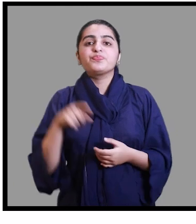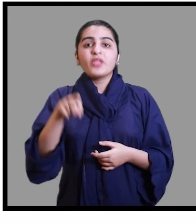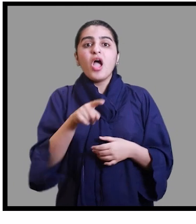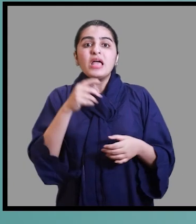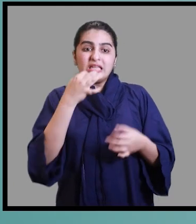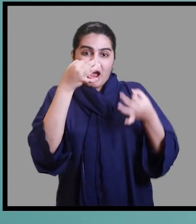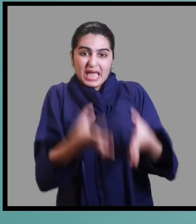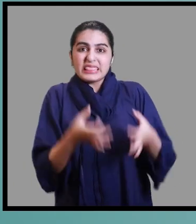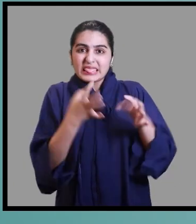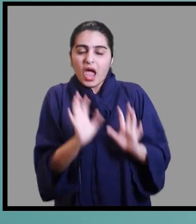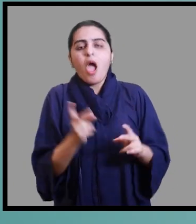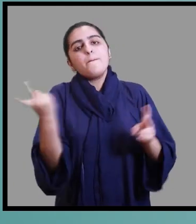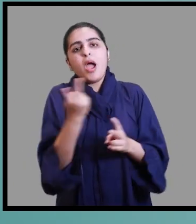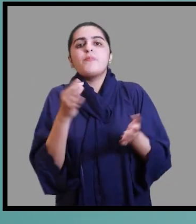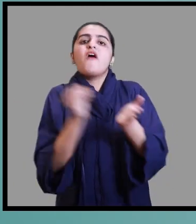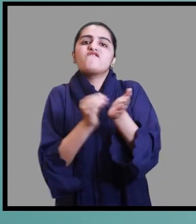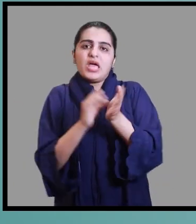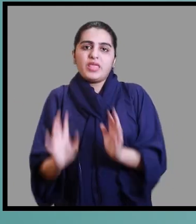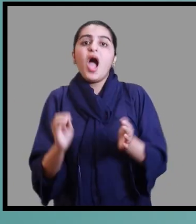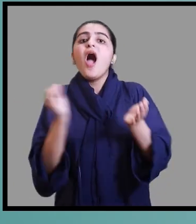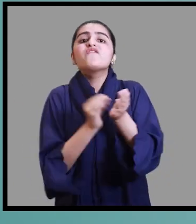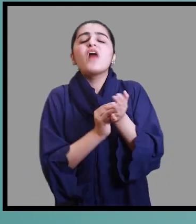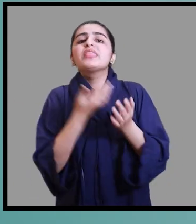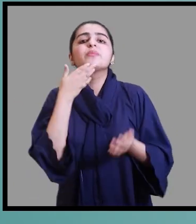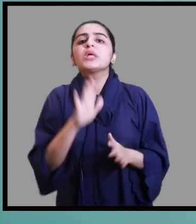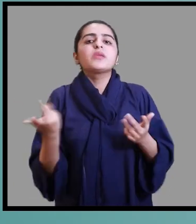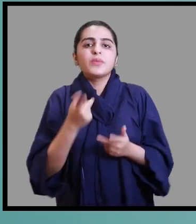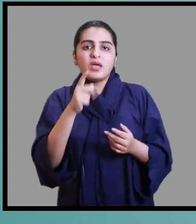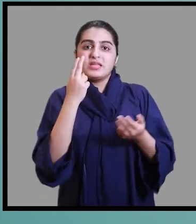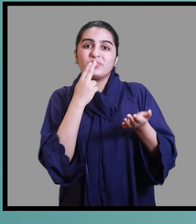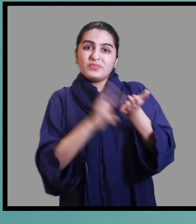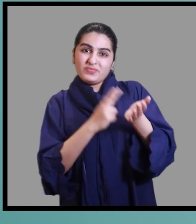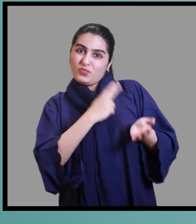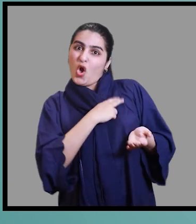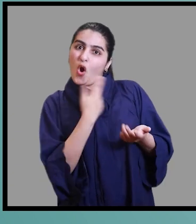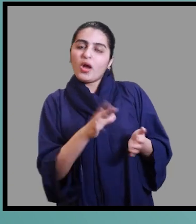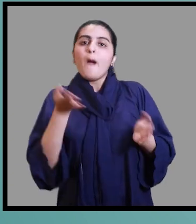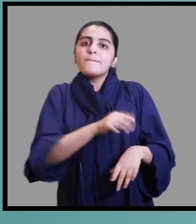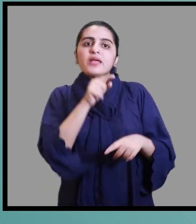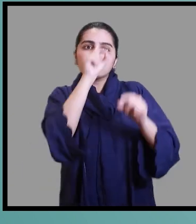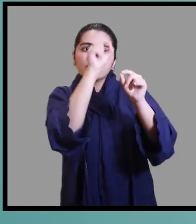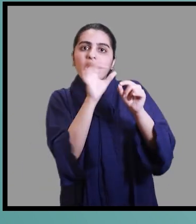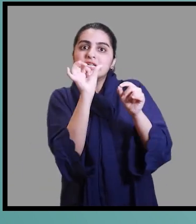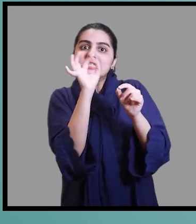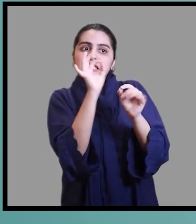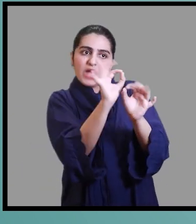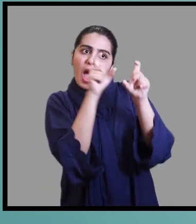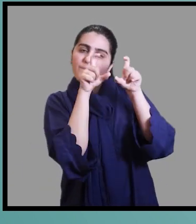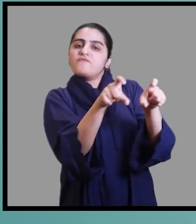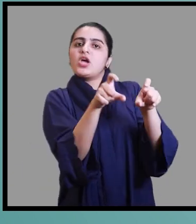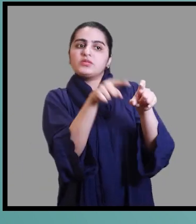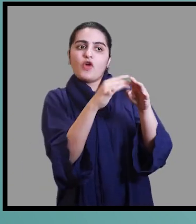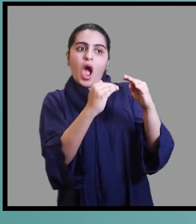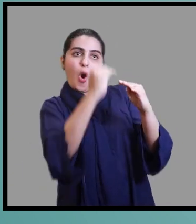हर के कुछ खतरात होते हैं और कुछ फवायद होते हैं। फवायद ये, बैटरी लगने के बाद हम हार्ट बीट उनकी रेगुलेट कर देते हैं कि 60 पे